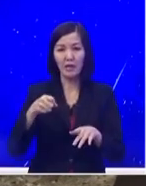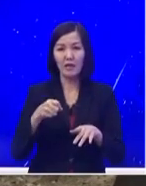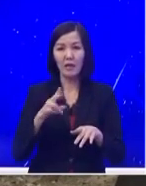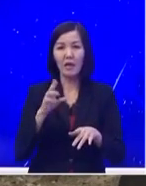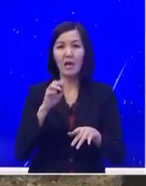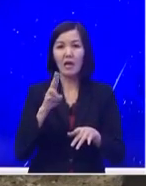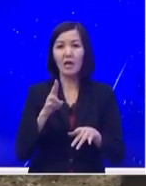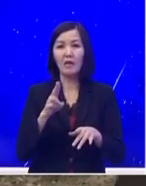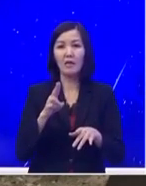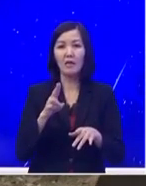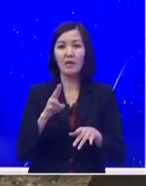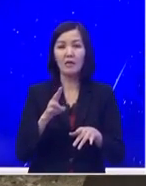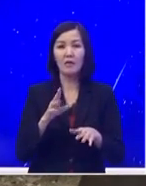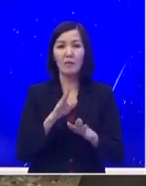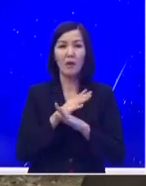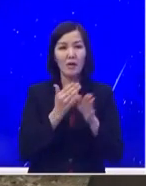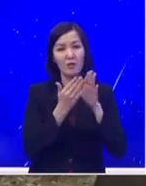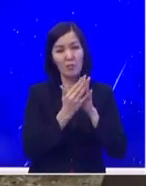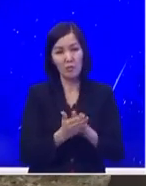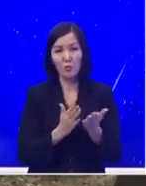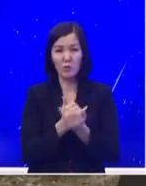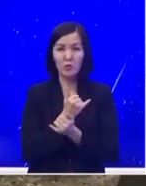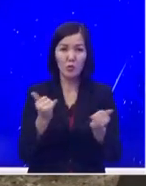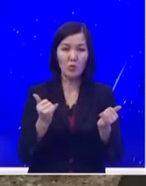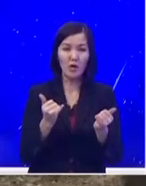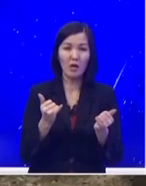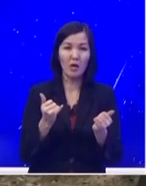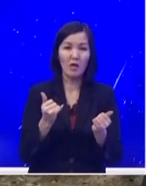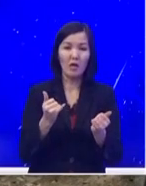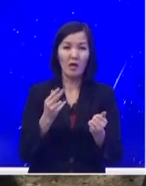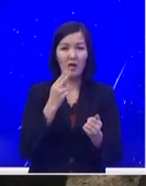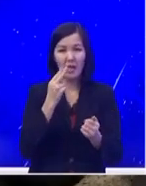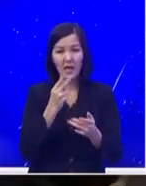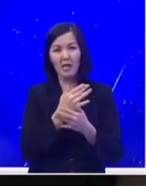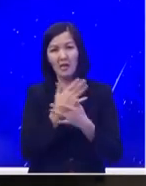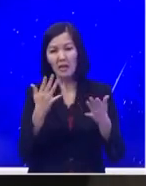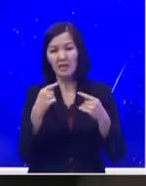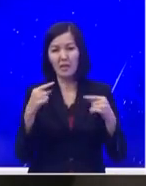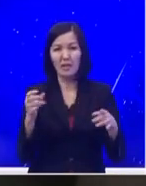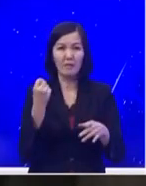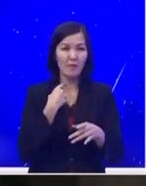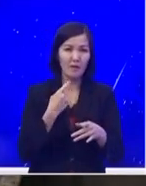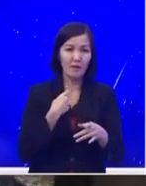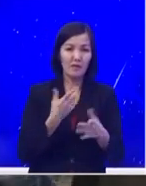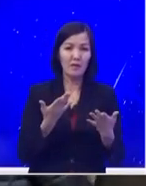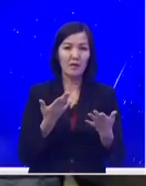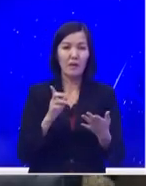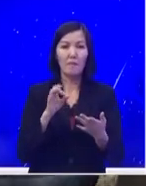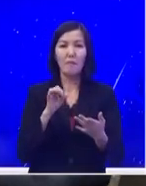как похоронное бюро, потом кальянные мы не размещаем бары на